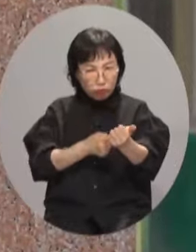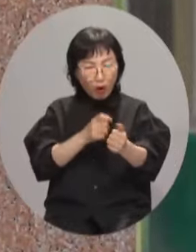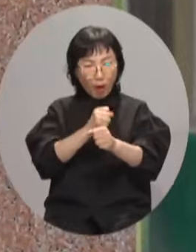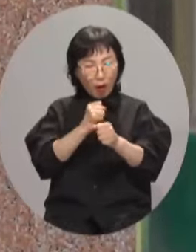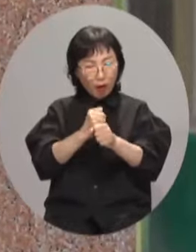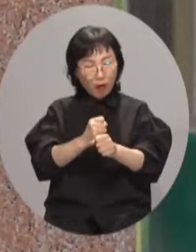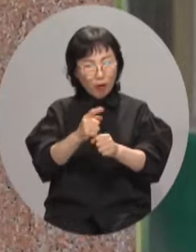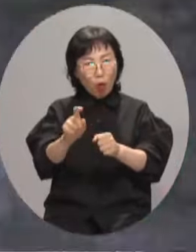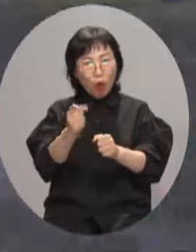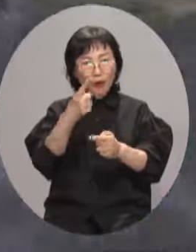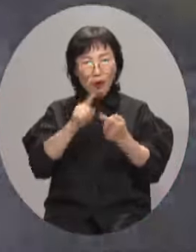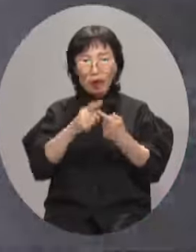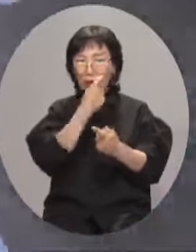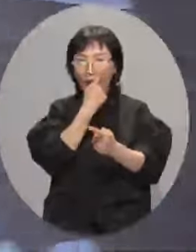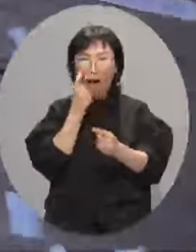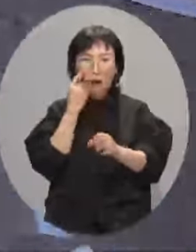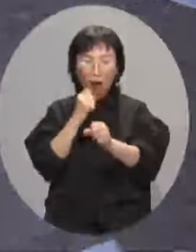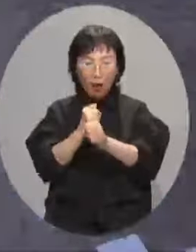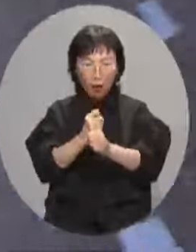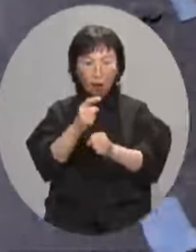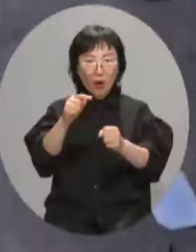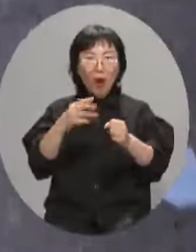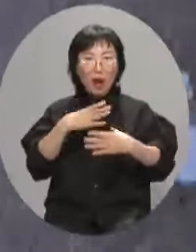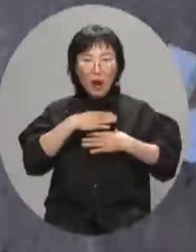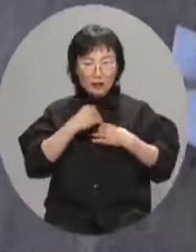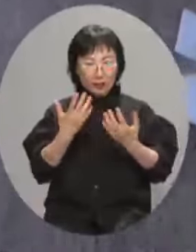한편 안전작업을 위한 매뉴얼이